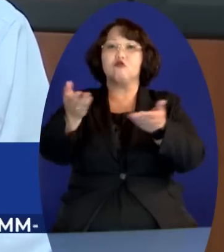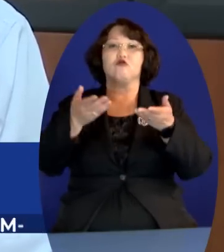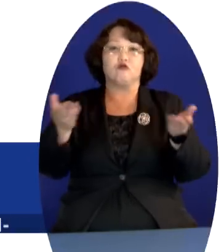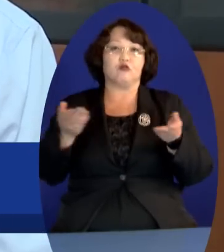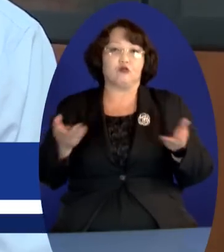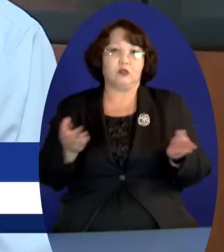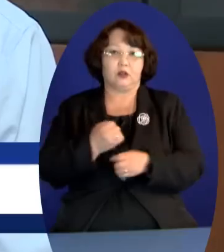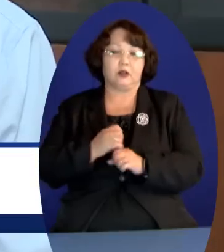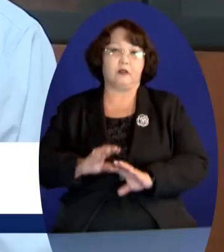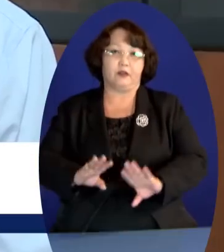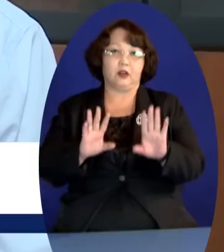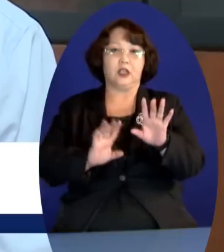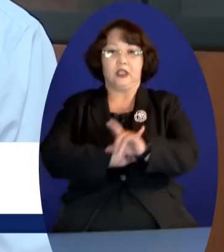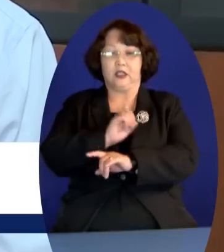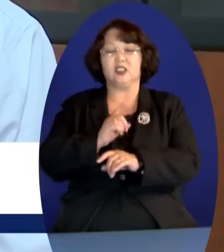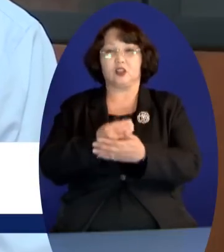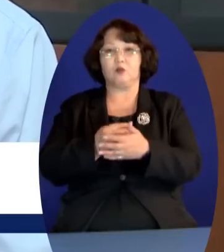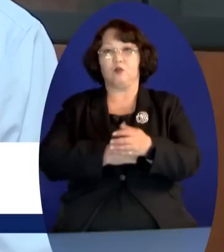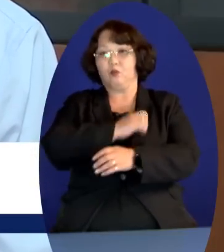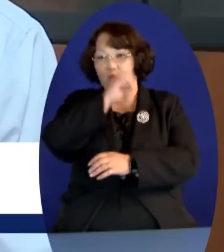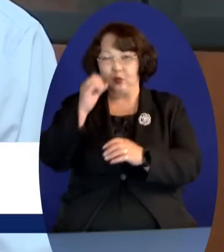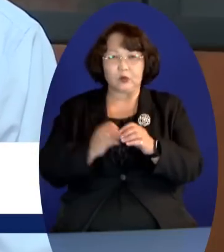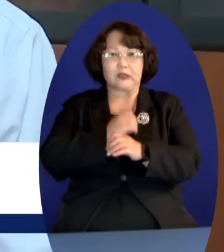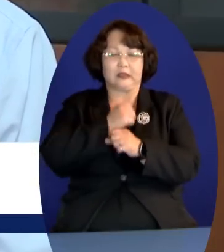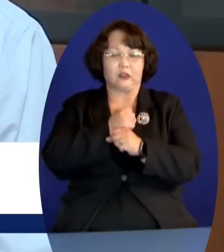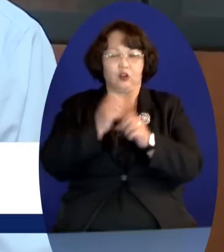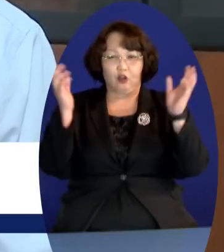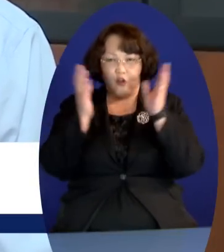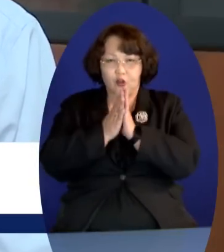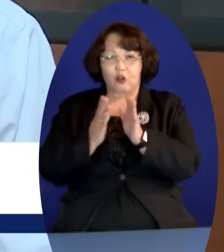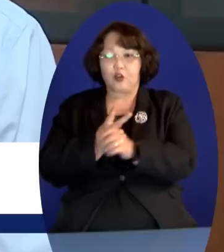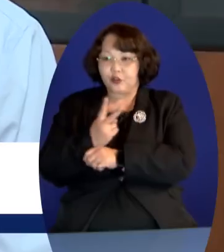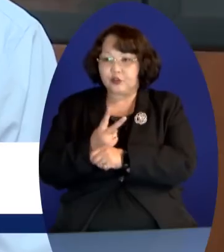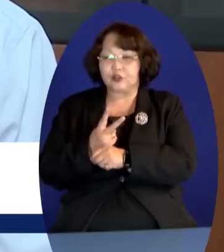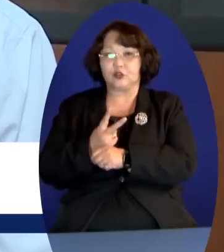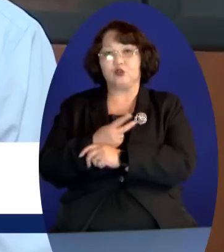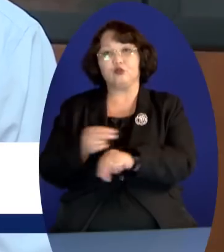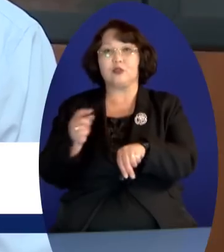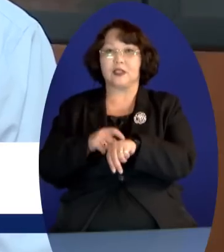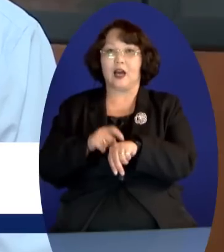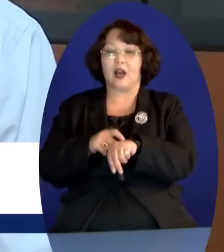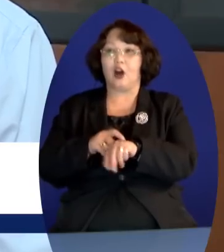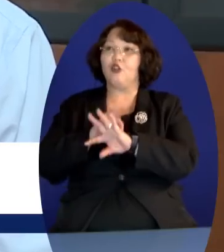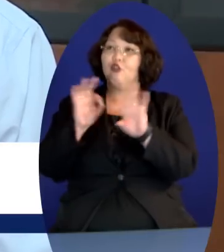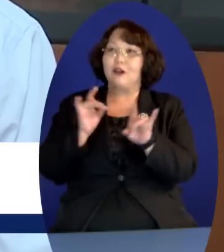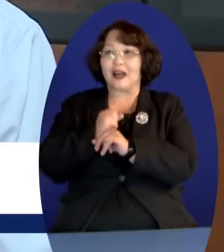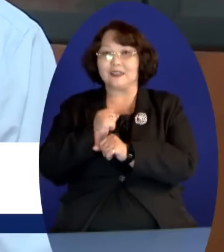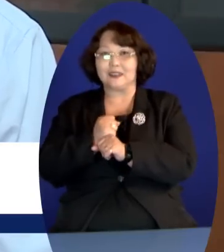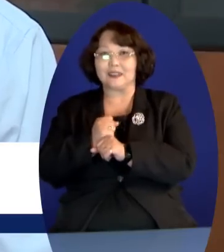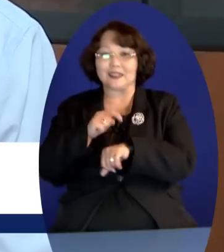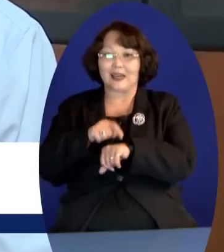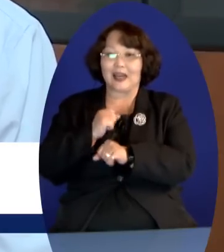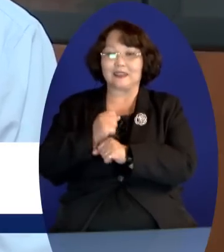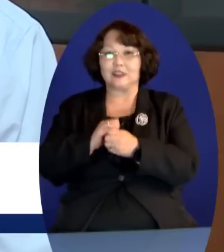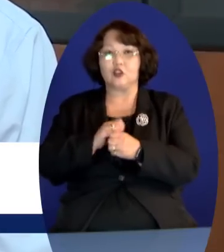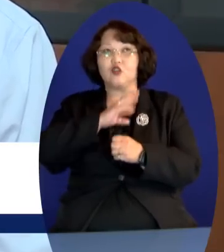явж байгаа. Цаг бүтэн цагийн ажилтай хүмүүс одоо ороо 2 цаг одоо бид нэг бас нэг чөлөө цагаараа 2 цаг ажил хийчихмээр байна